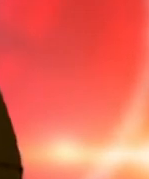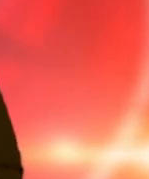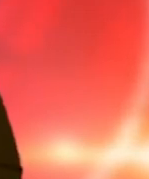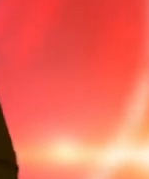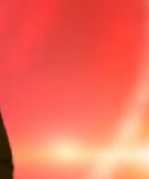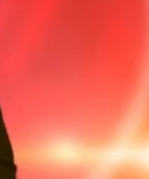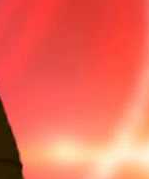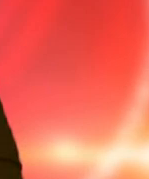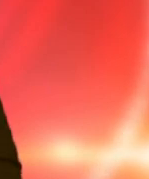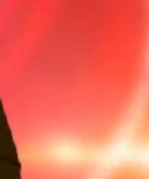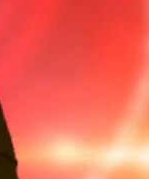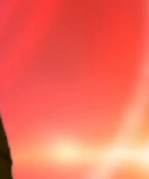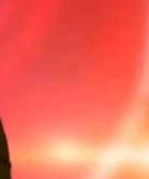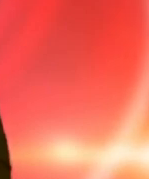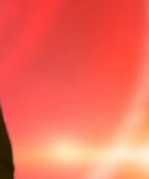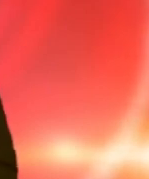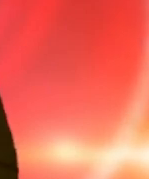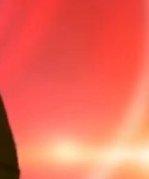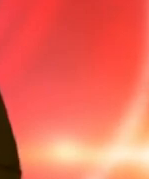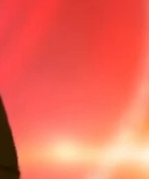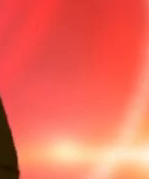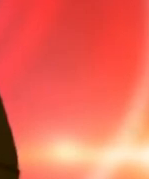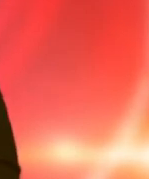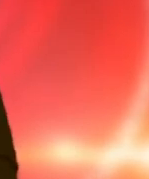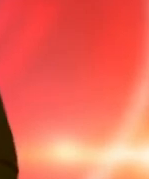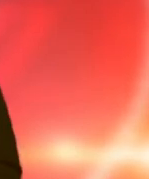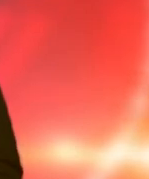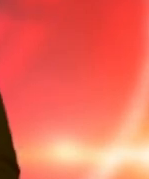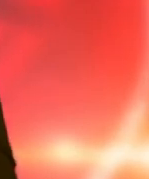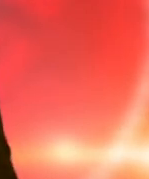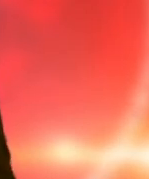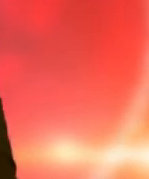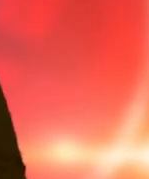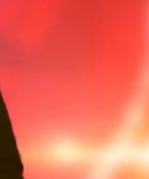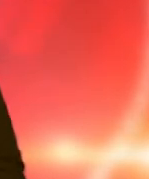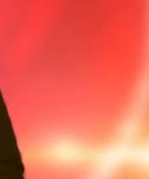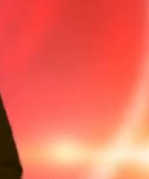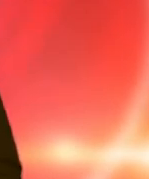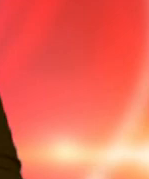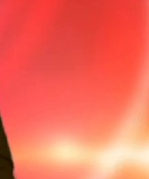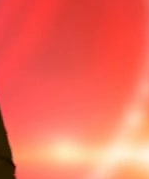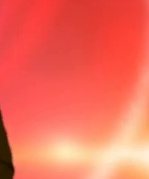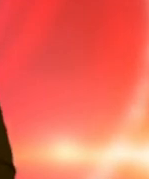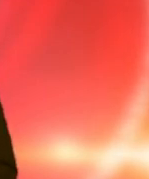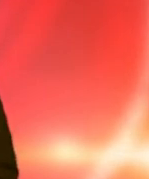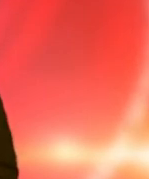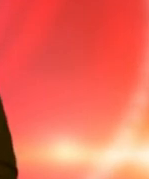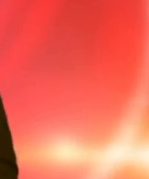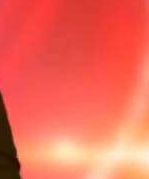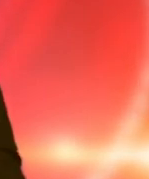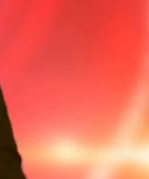de calcar și nitrați de circa 10 ori. Dar cu sprijinul Uniunii Europene, problema localnicilor va fi